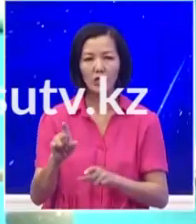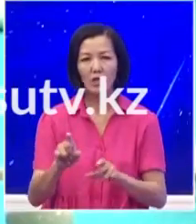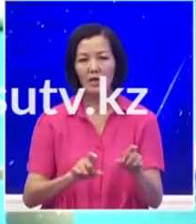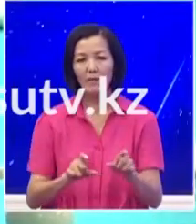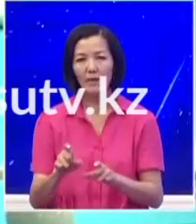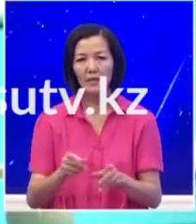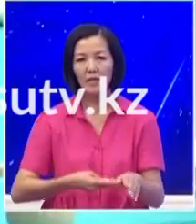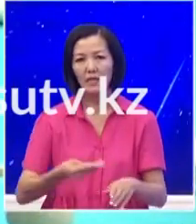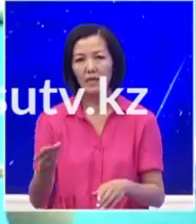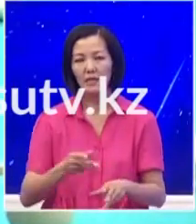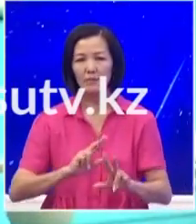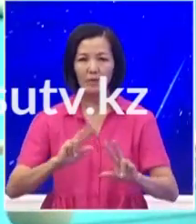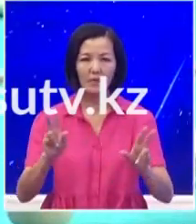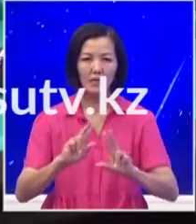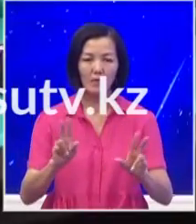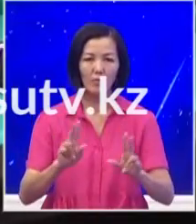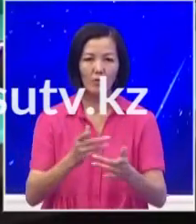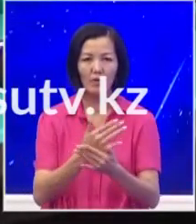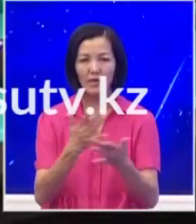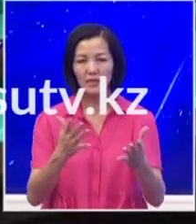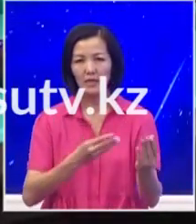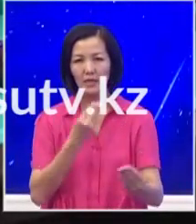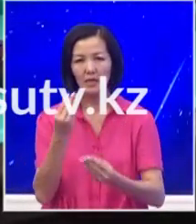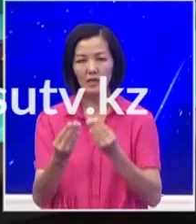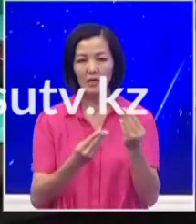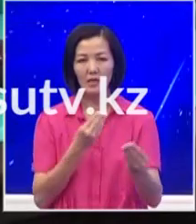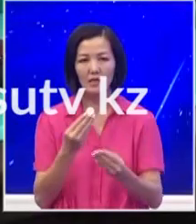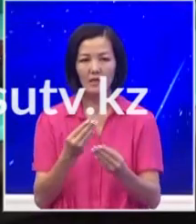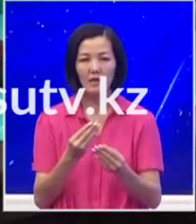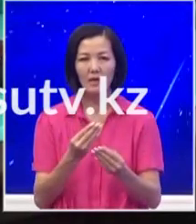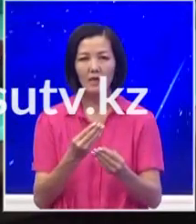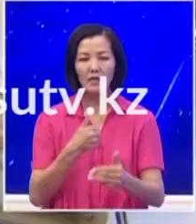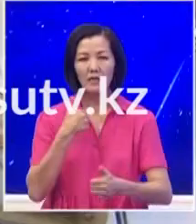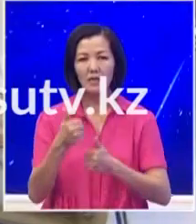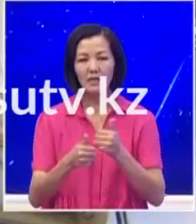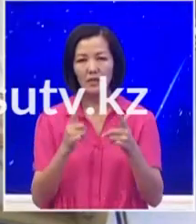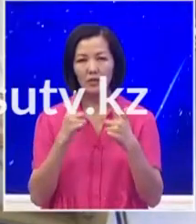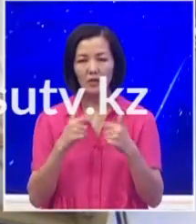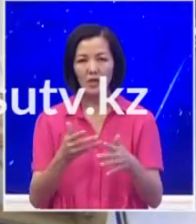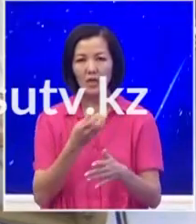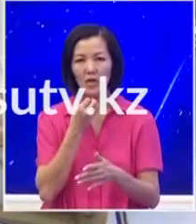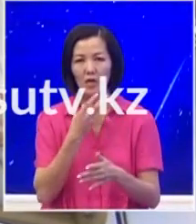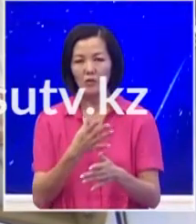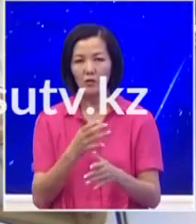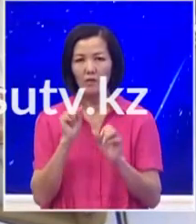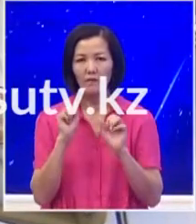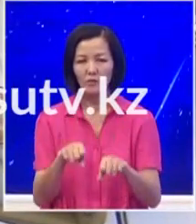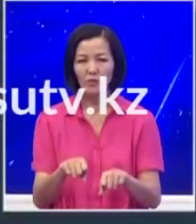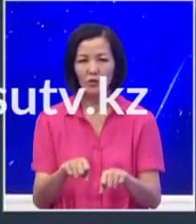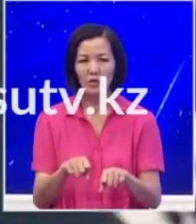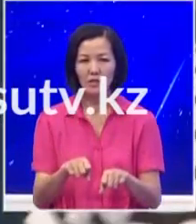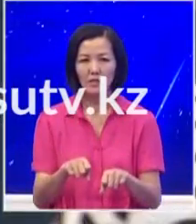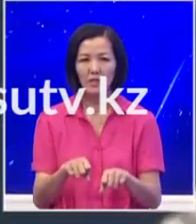теннис, баскетбол, волейбол, тогыз-кумалак и мини-футбол. Именно во время состязаний создаются благоприятные возможности для